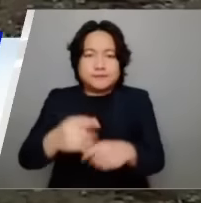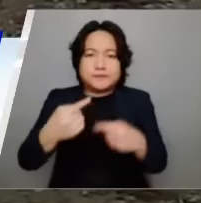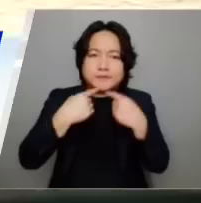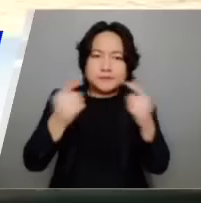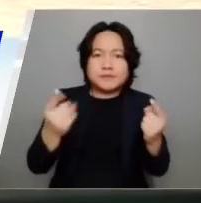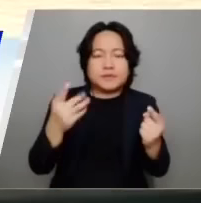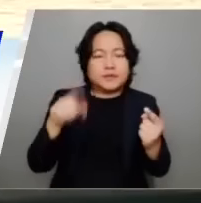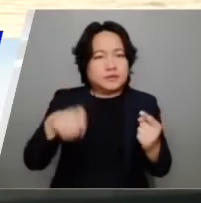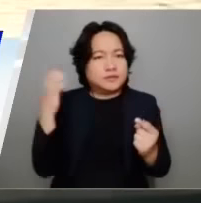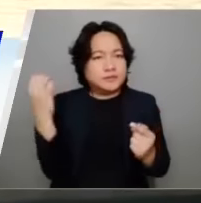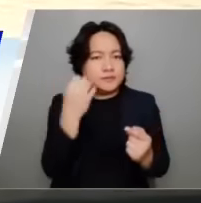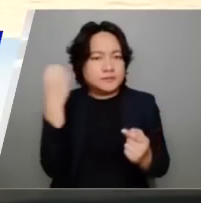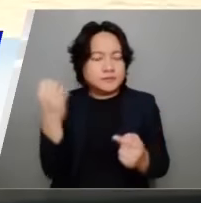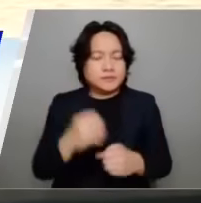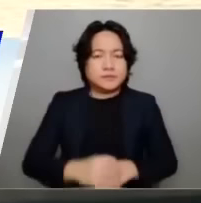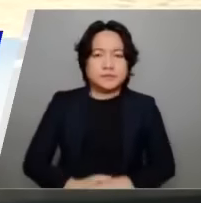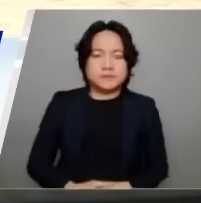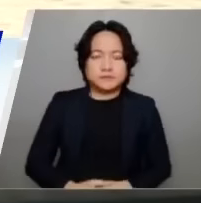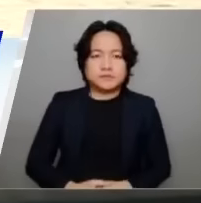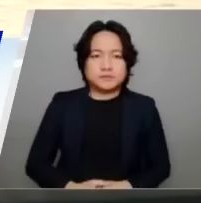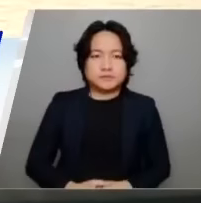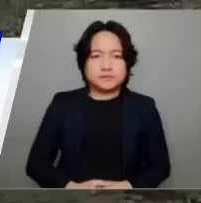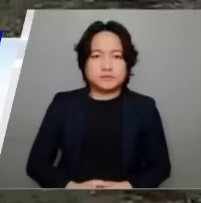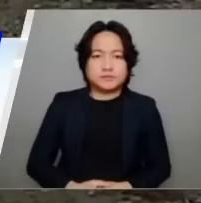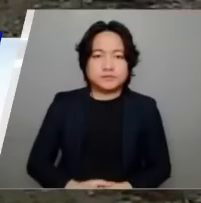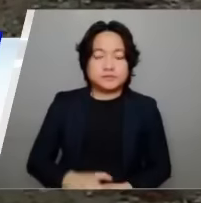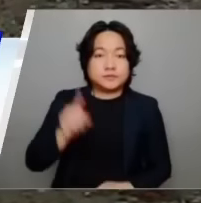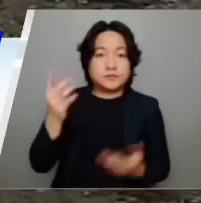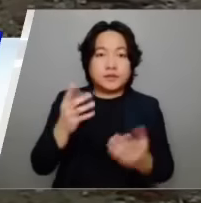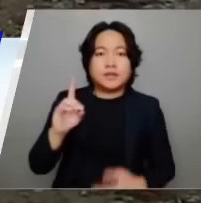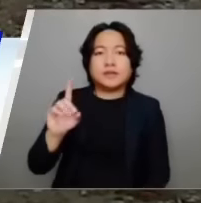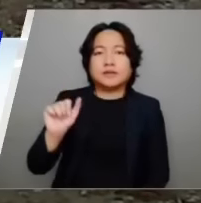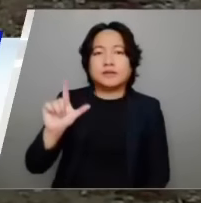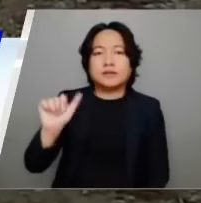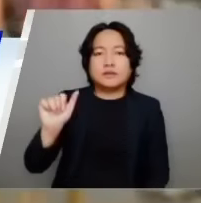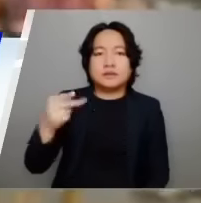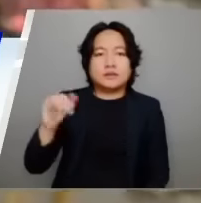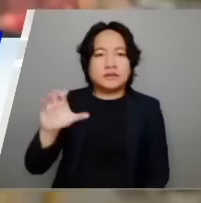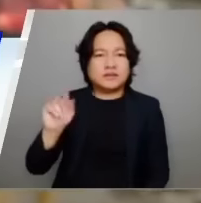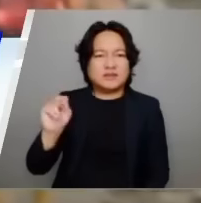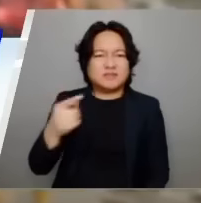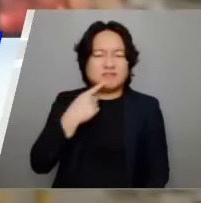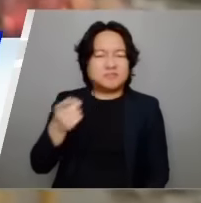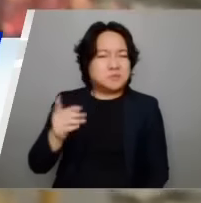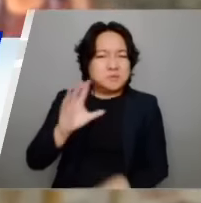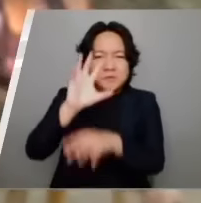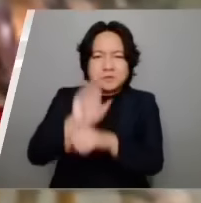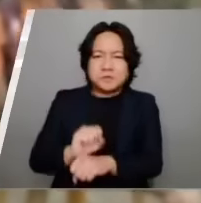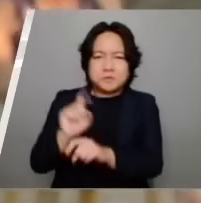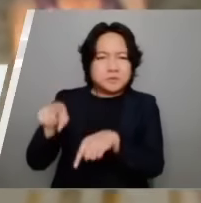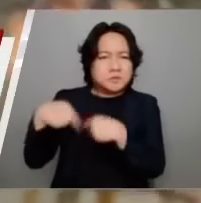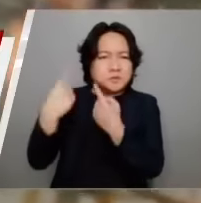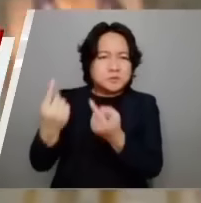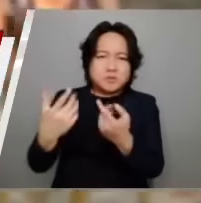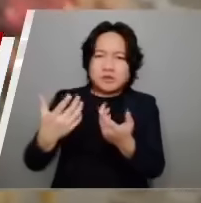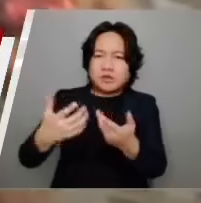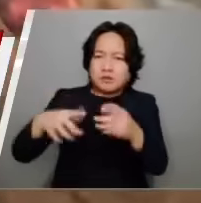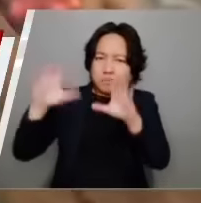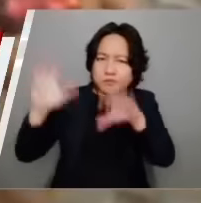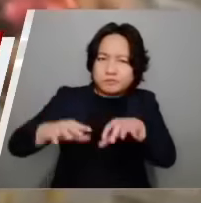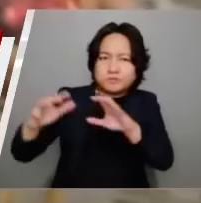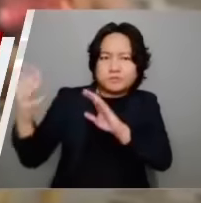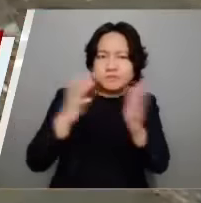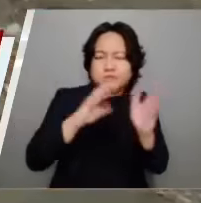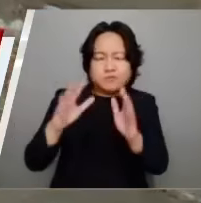Tulad sa barangay Dalahican, kung saan sanay na raw sa malalakas na bagyo ang residente. Ang bahay namin dito nung una, nawas out yan, dala